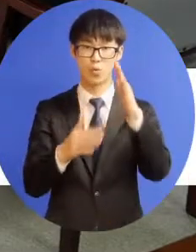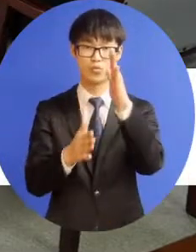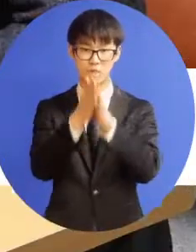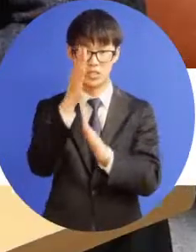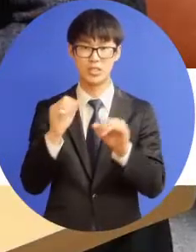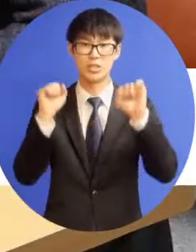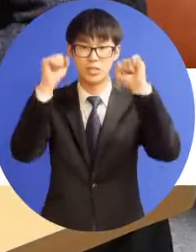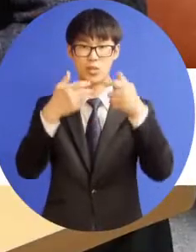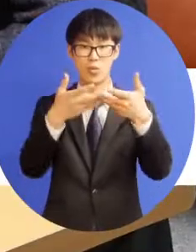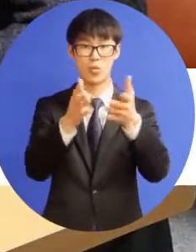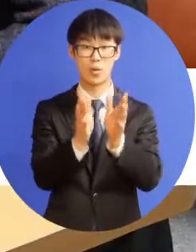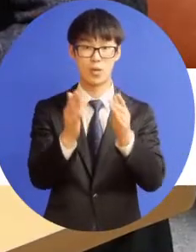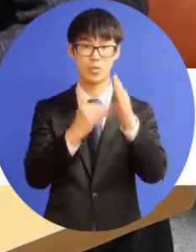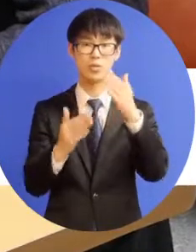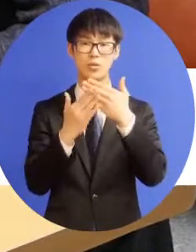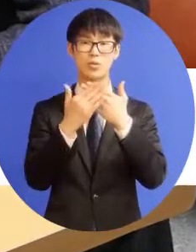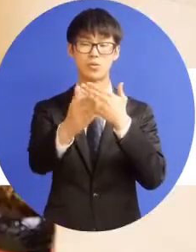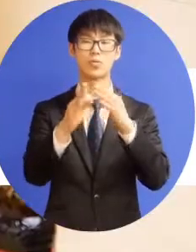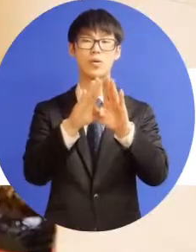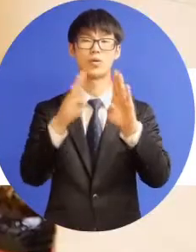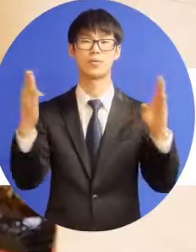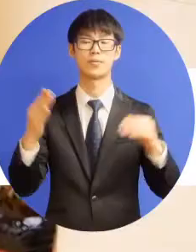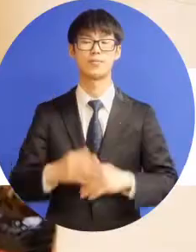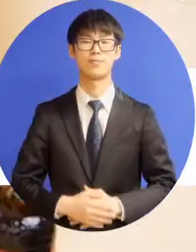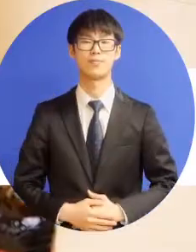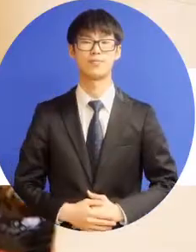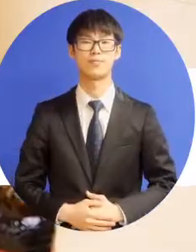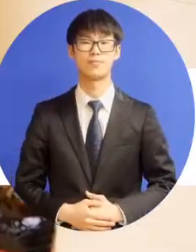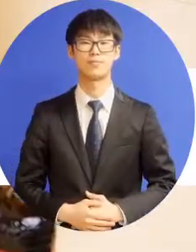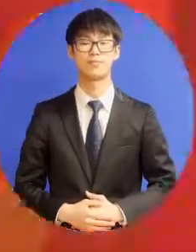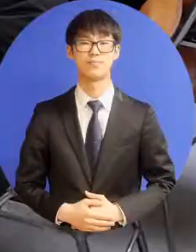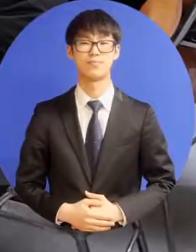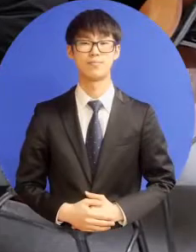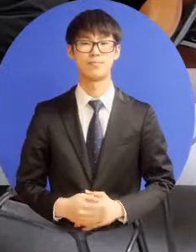2016년 공주시 체육회 정기총회가 개최됐습니다.